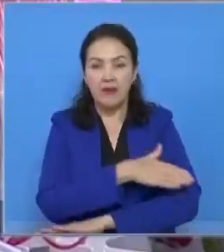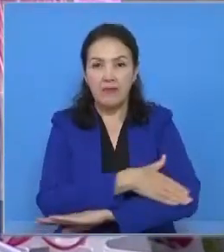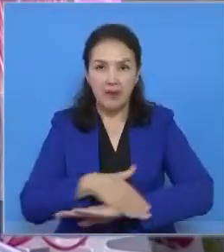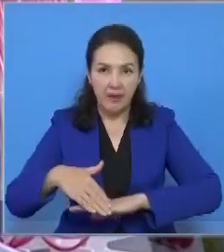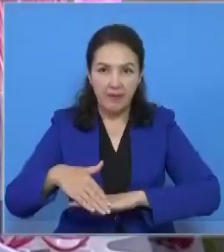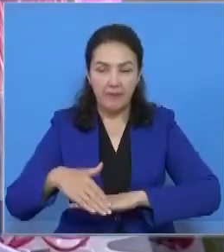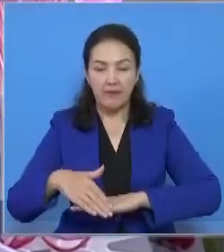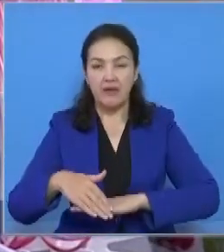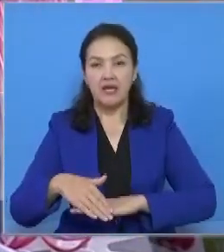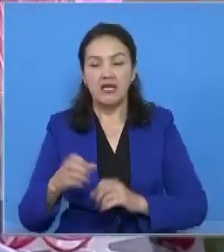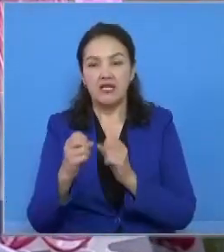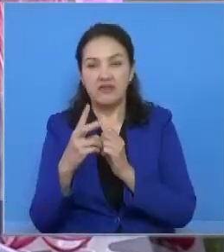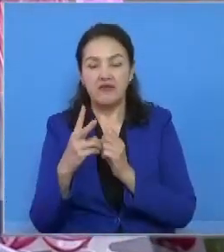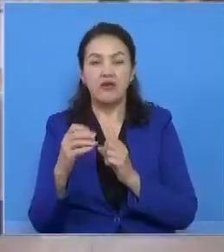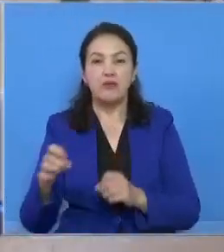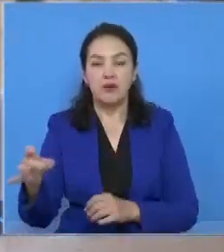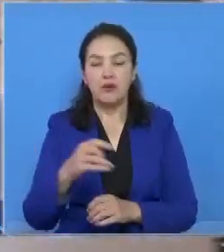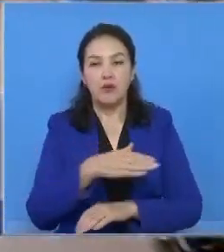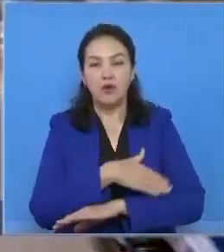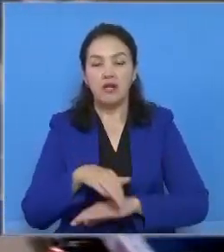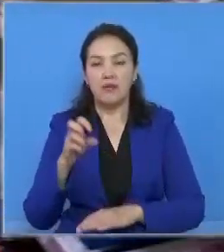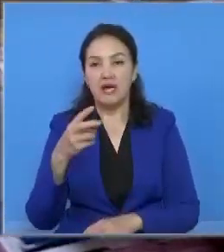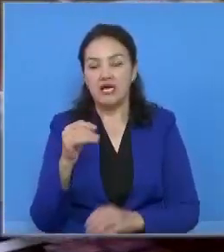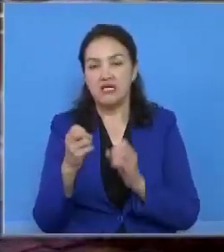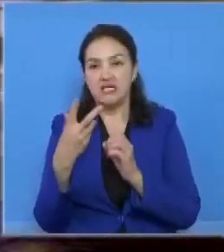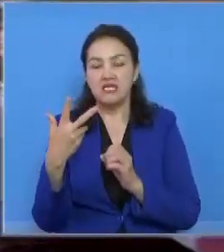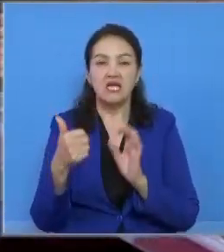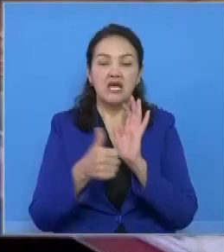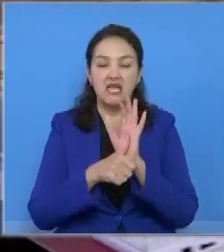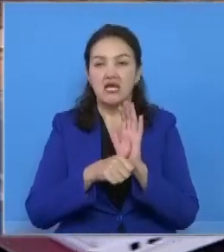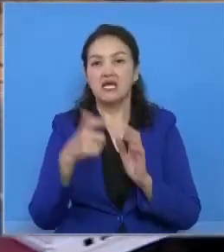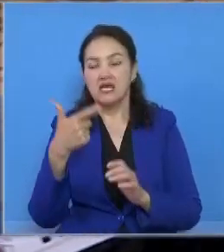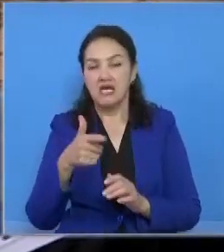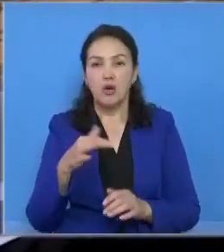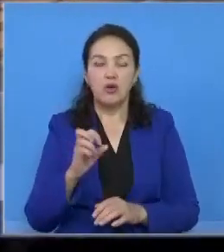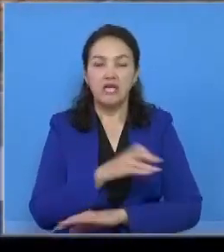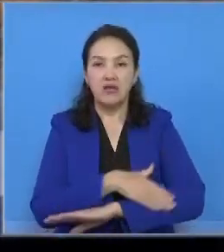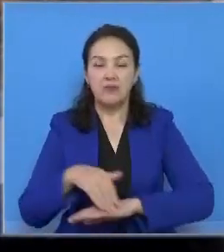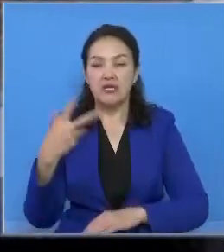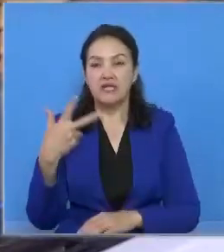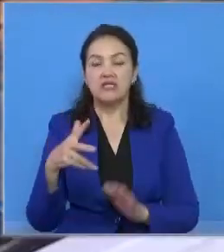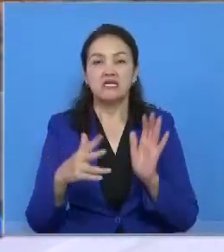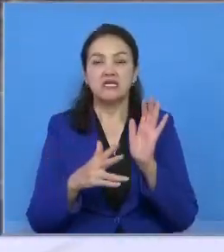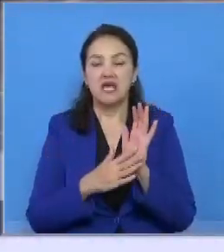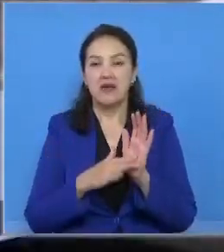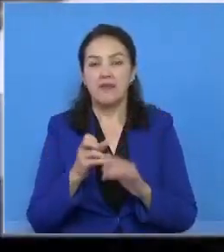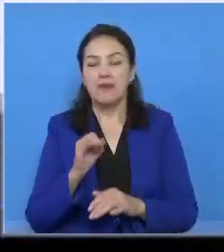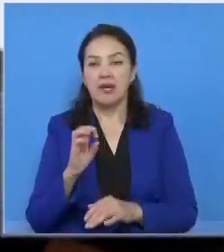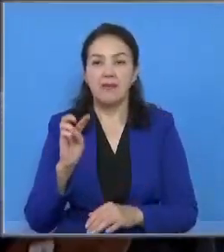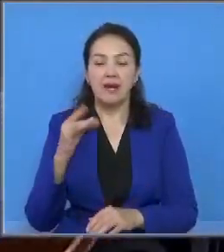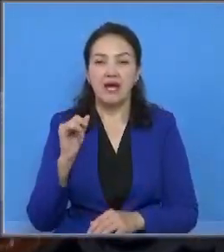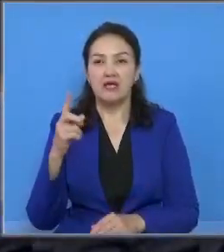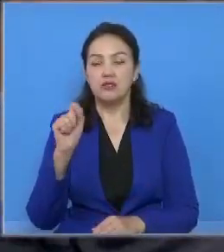следующим адресам. 12-й микрорайон, улица Маметова, 16Г. Улица Газизы Жубанова, 39. Проспект